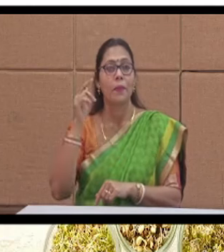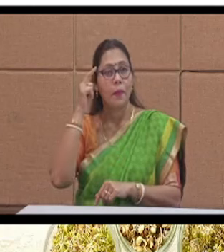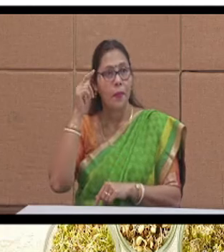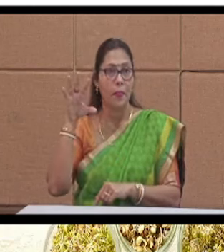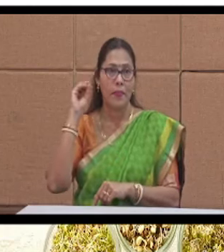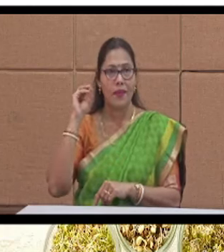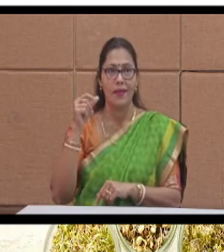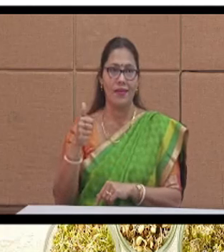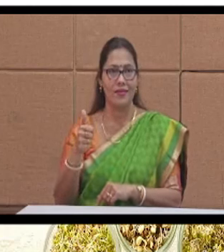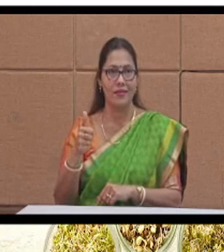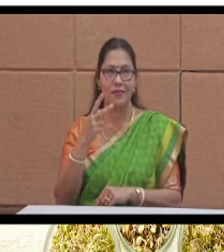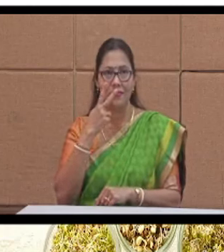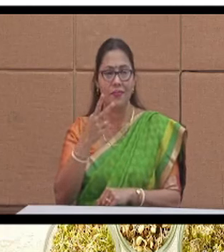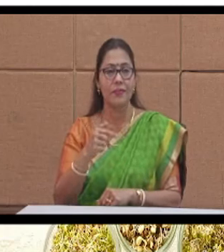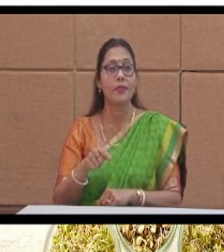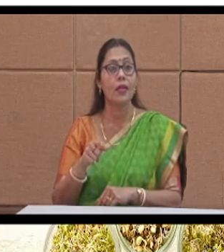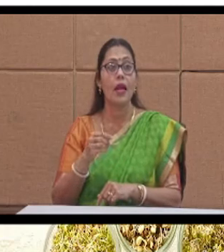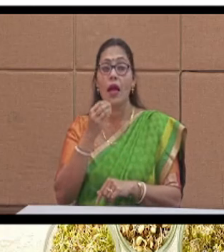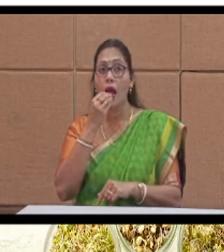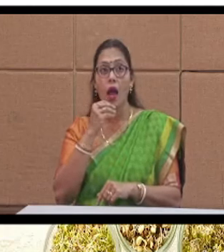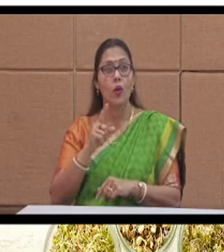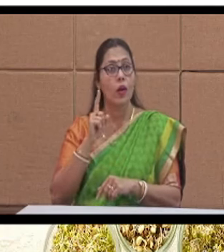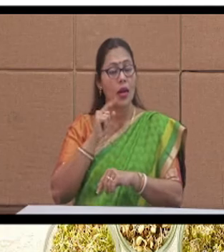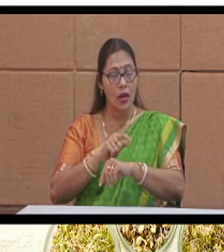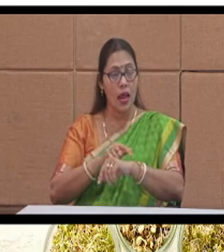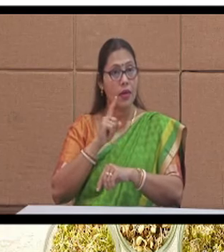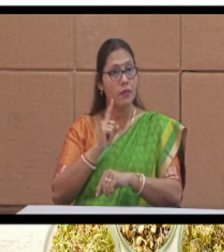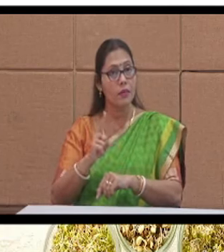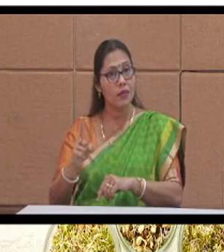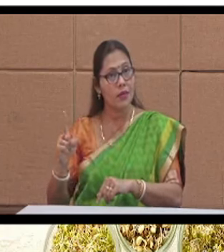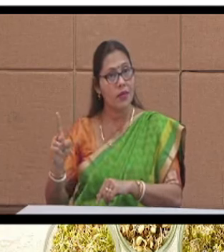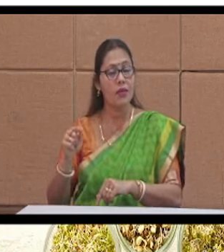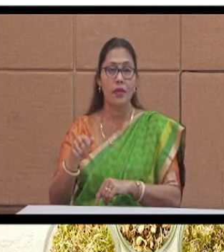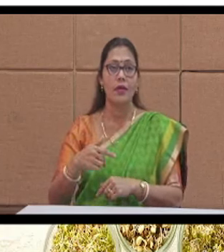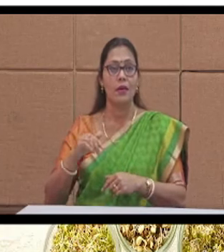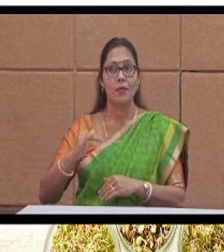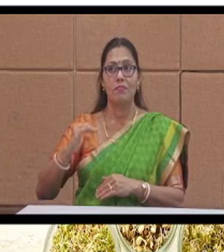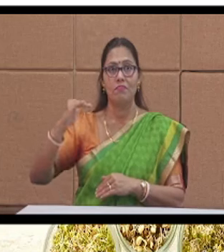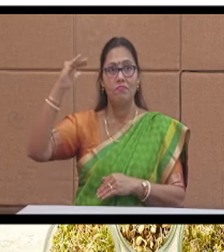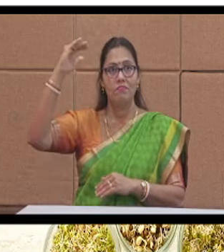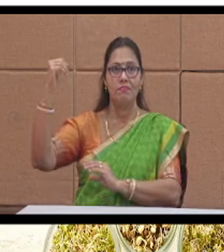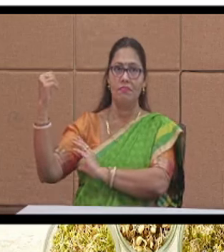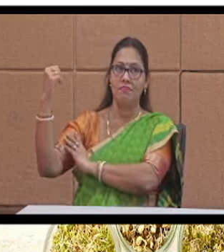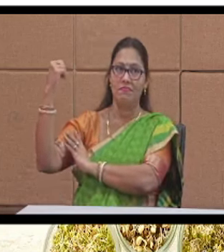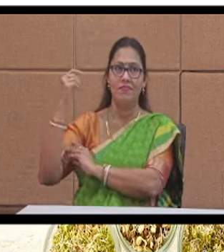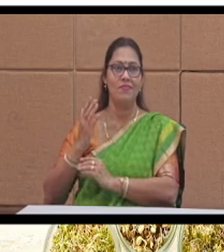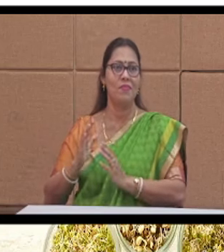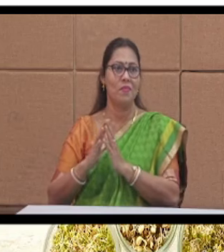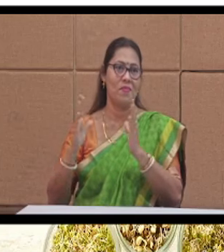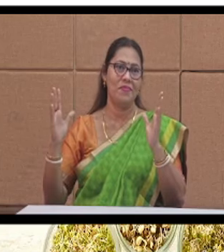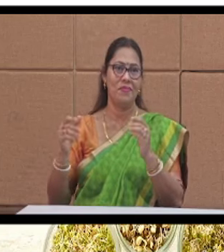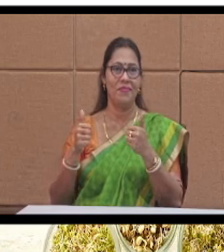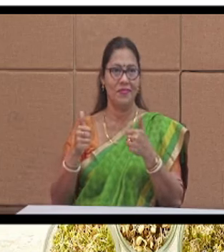জানার আর বোঝার চেষ্টা করি ঠিকমত খাদ্য খেলে তুমি কিন্তু তরতর করে বেড়ে